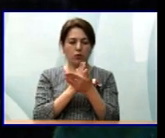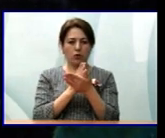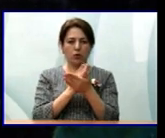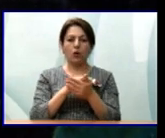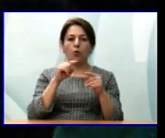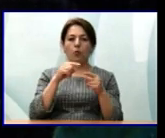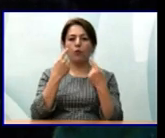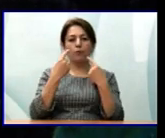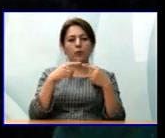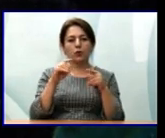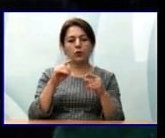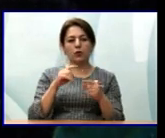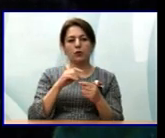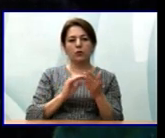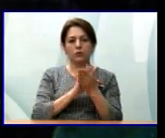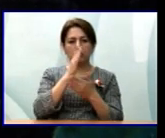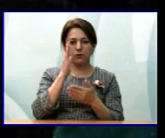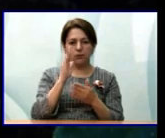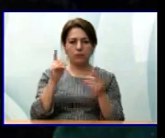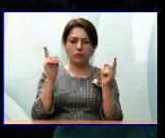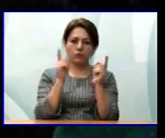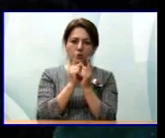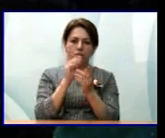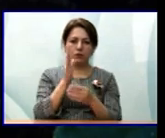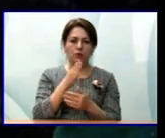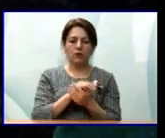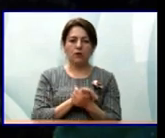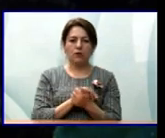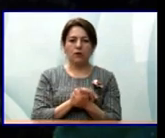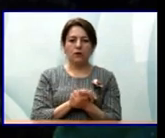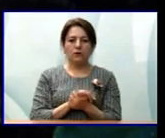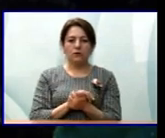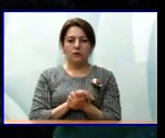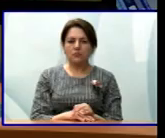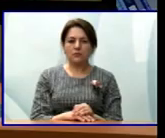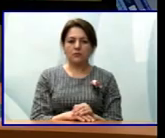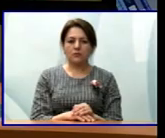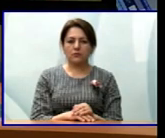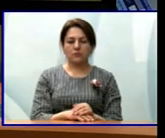begona o'simlik sifatida uchrab turadi.